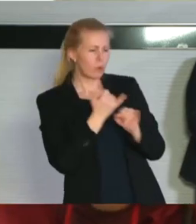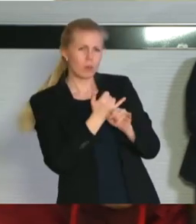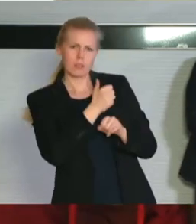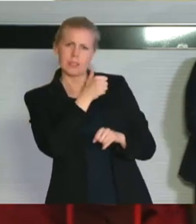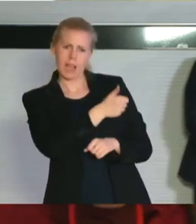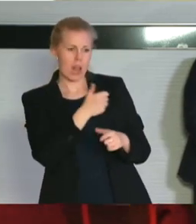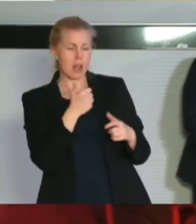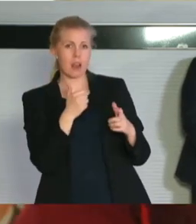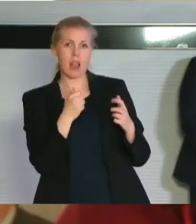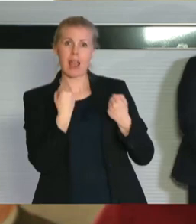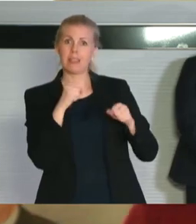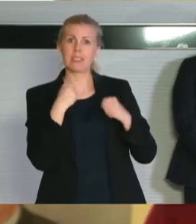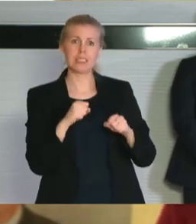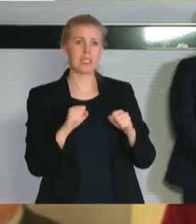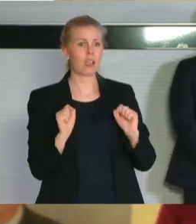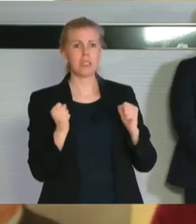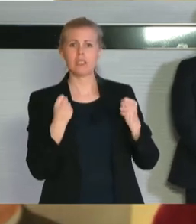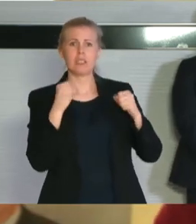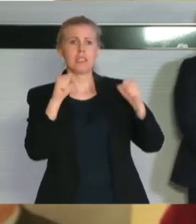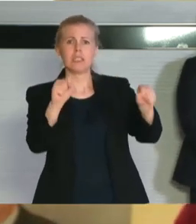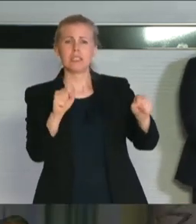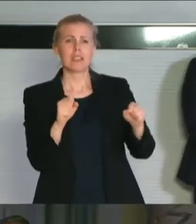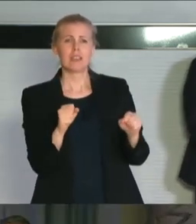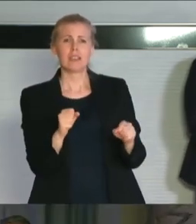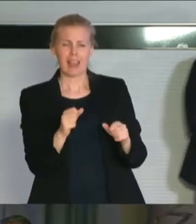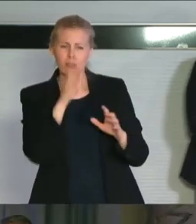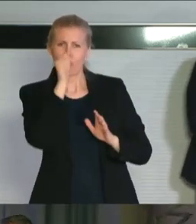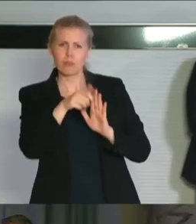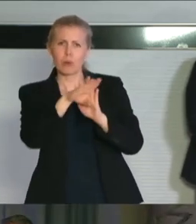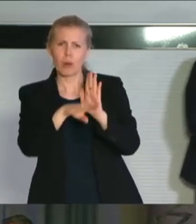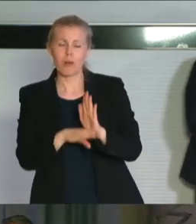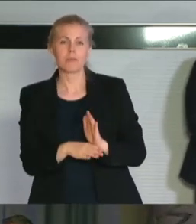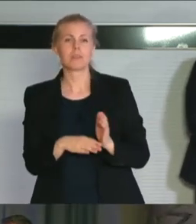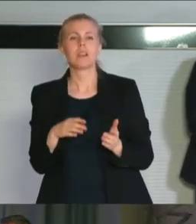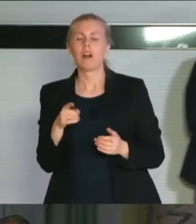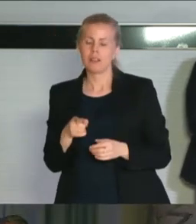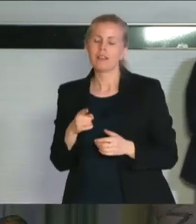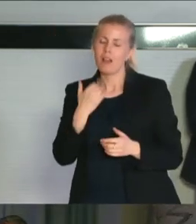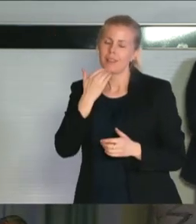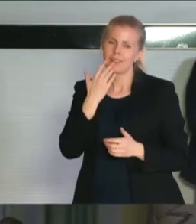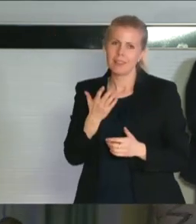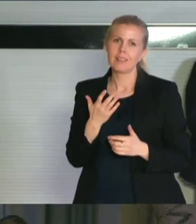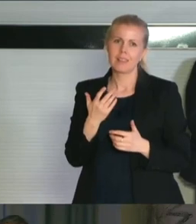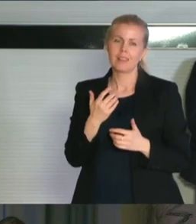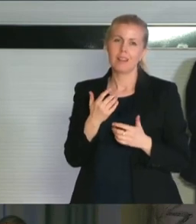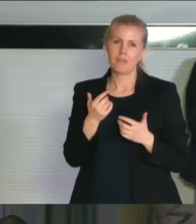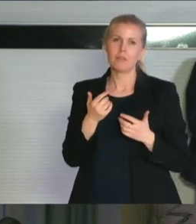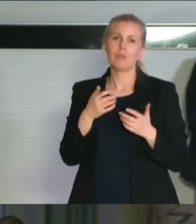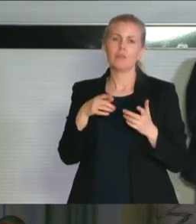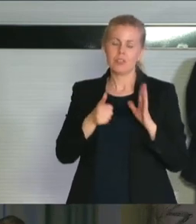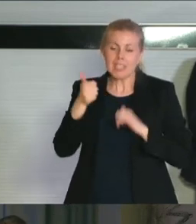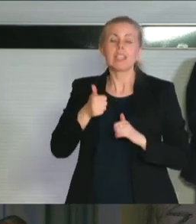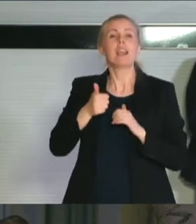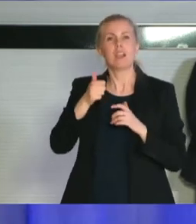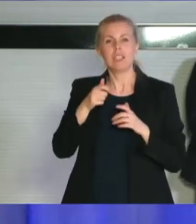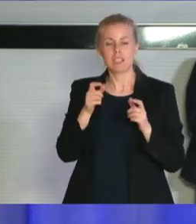her selv? Det er et tøft program. Ja, da, det viktigste man skal gjøre i vanskelige situasjoner er å få sove nok, og det får jeg.